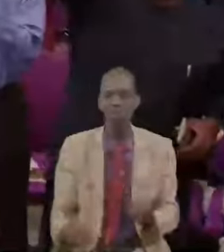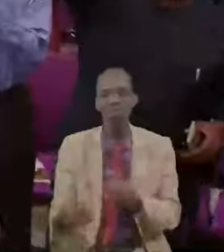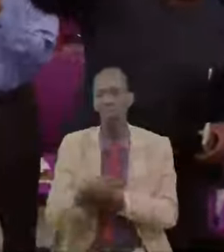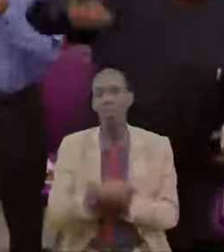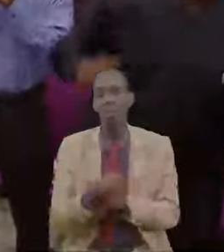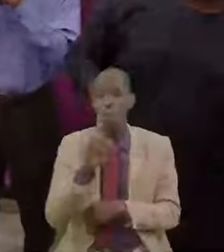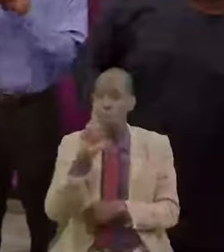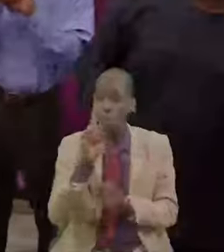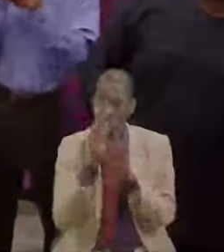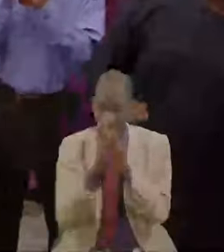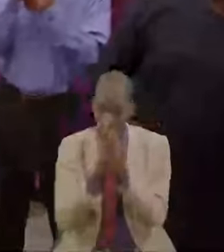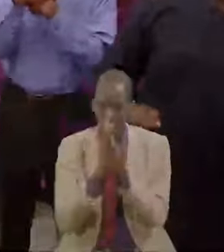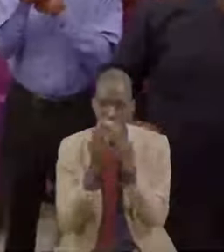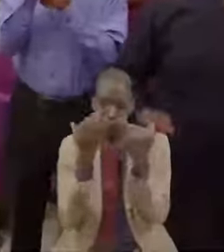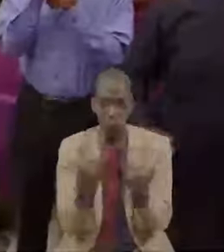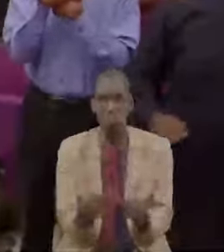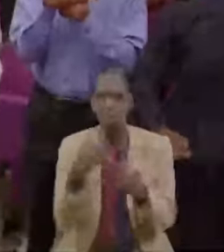Une prière ce soir